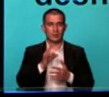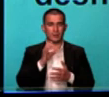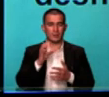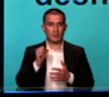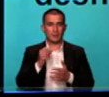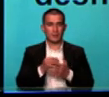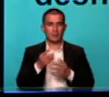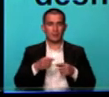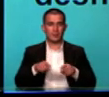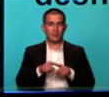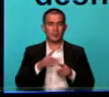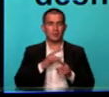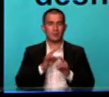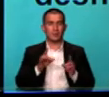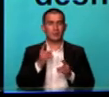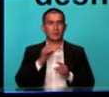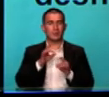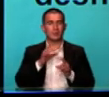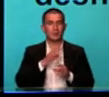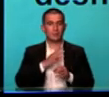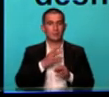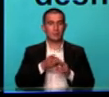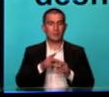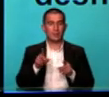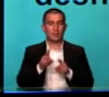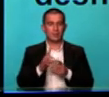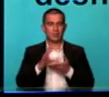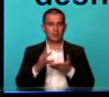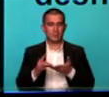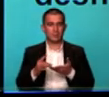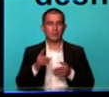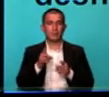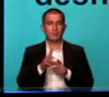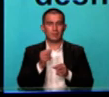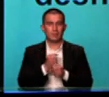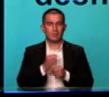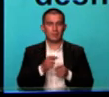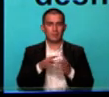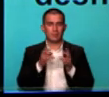RSI usuli yordamida shifrlang va deshifrlang.